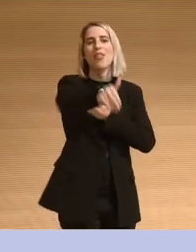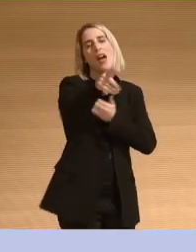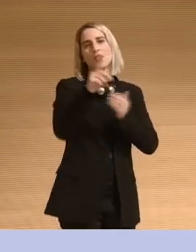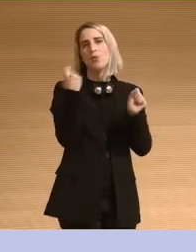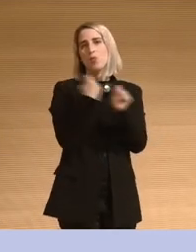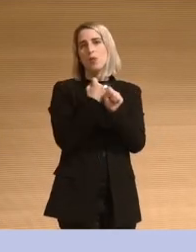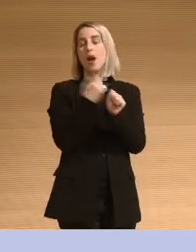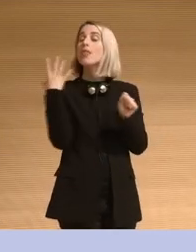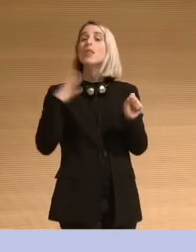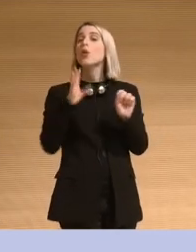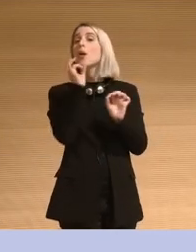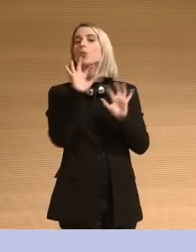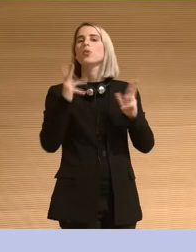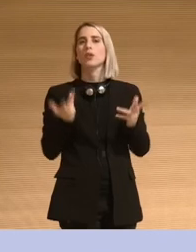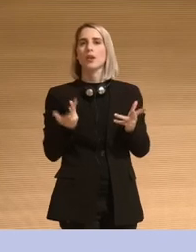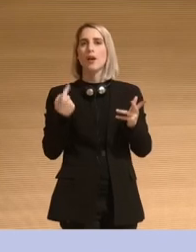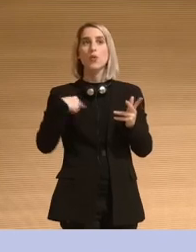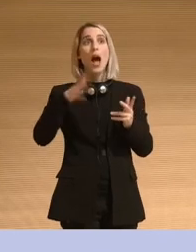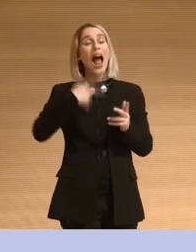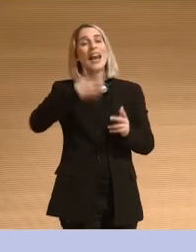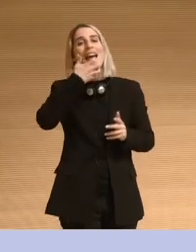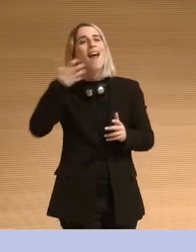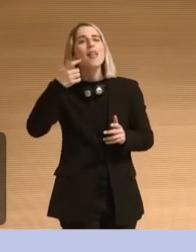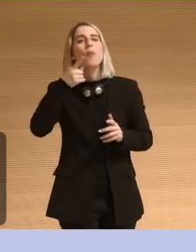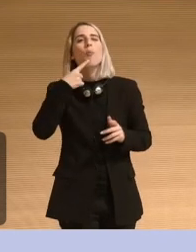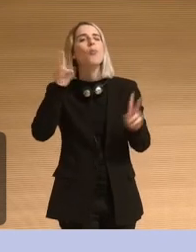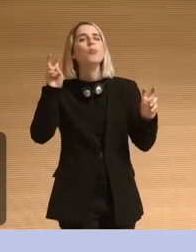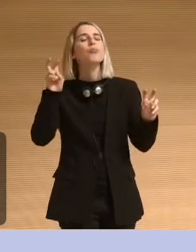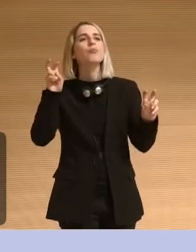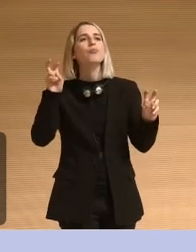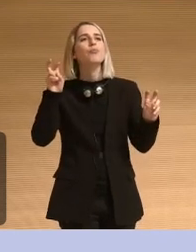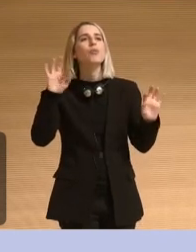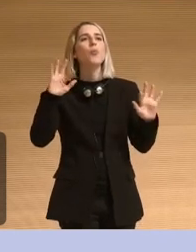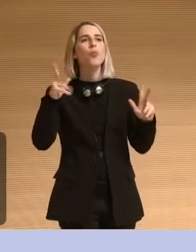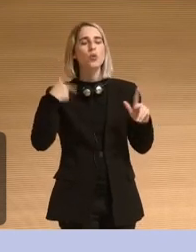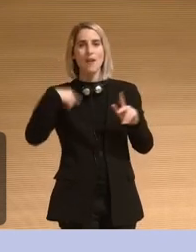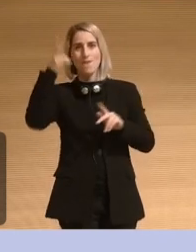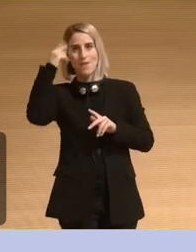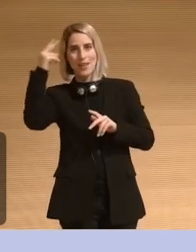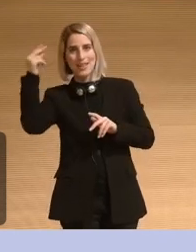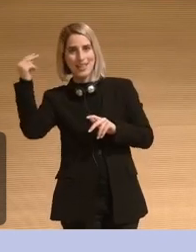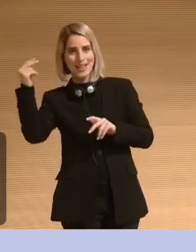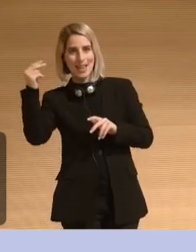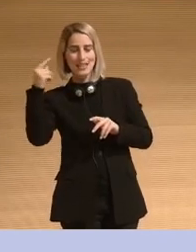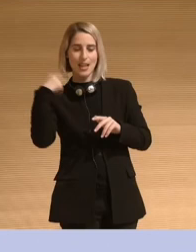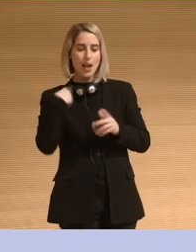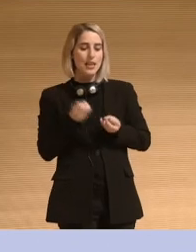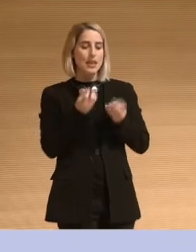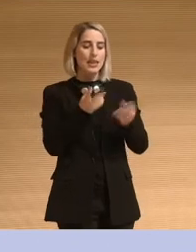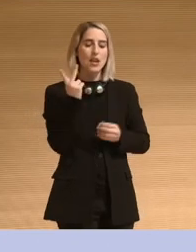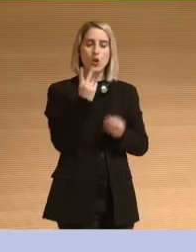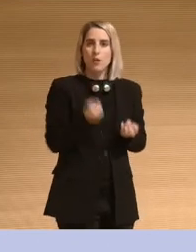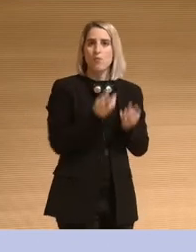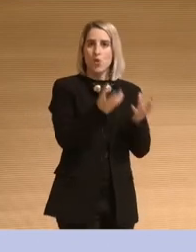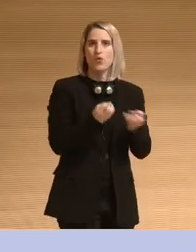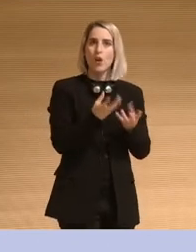να προσθέσω είναι ότι περιλαμβάνει και αυτή την άλλη έννοια που σας ανέφερα, το service learning. Δηλαδή, πώς οι φοιτητές μπορούν να μαθαίνουν μέσα από την κοινωνική προσφορά, όχι μόνο μέσα από